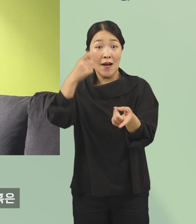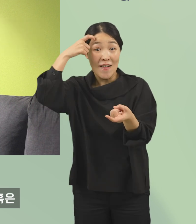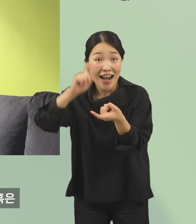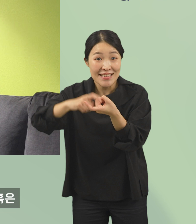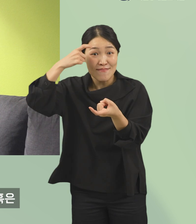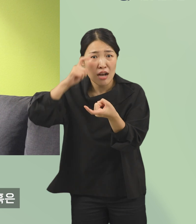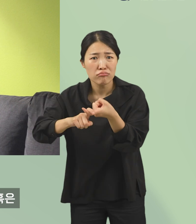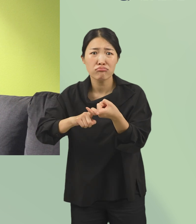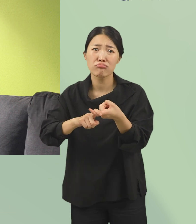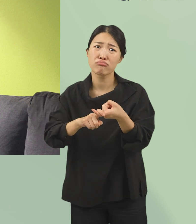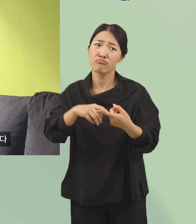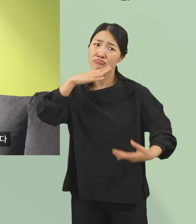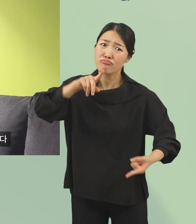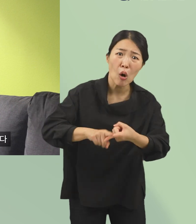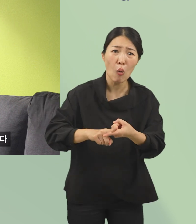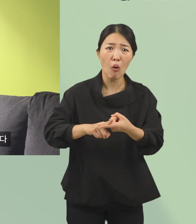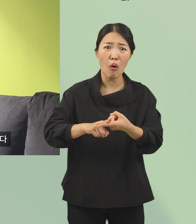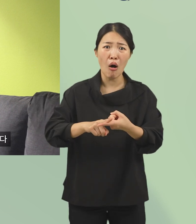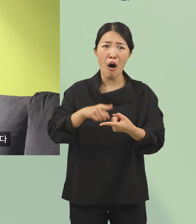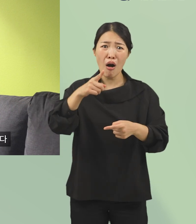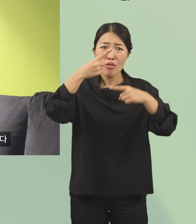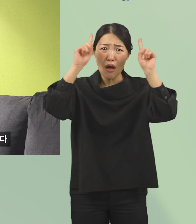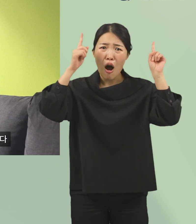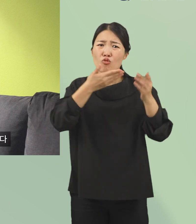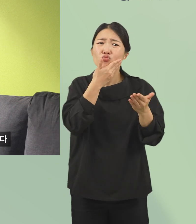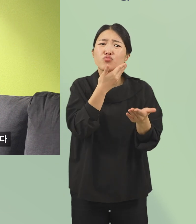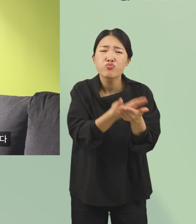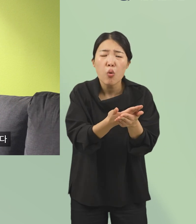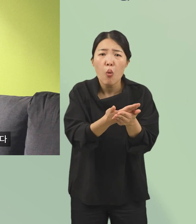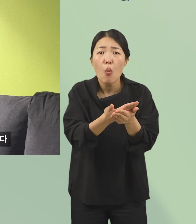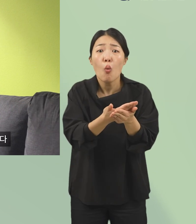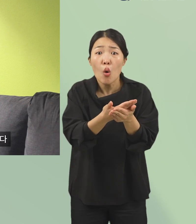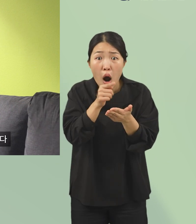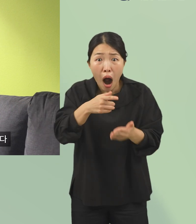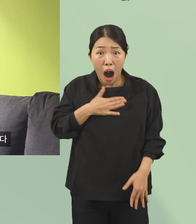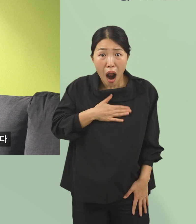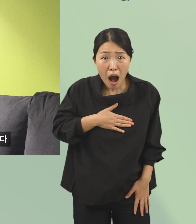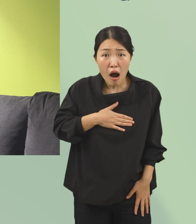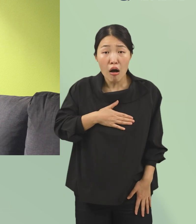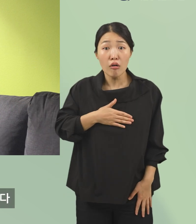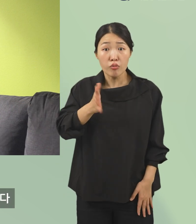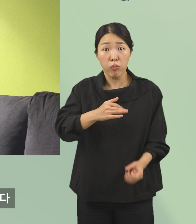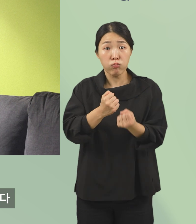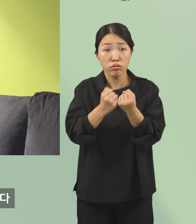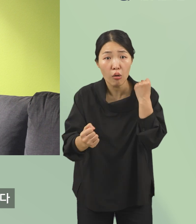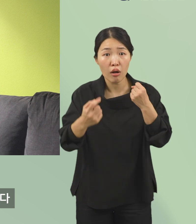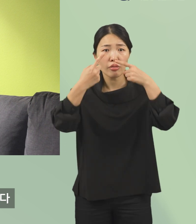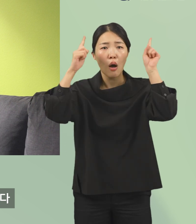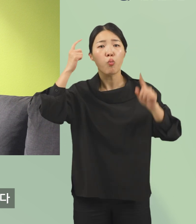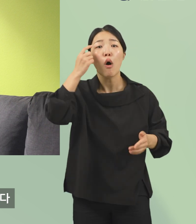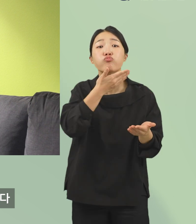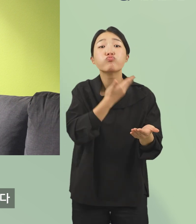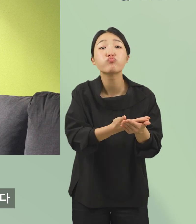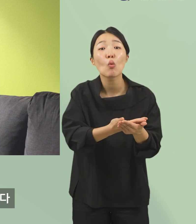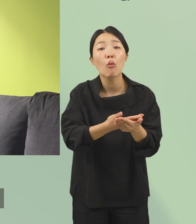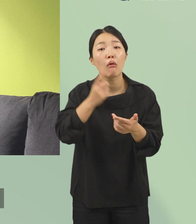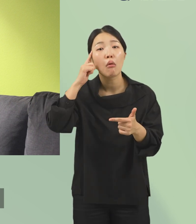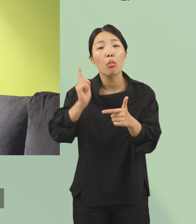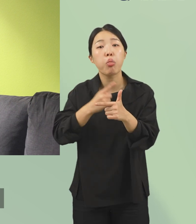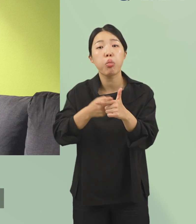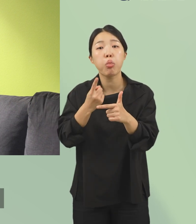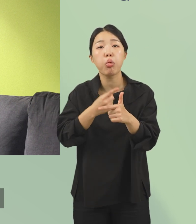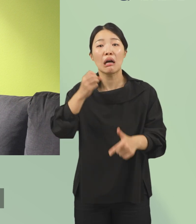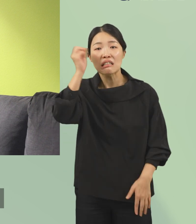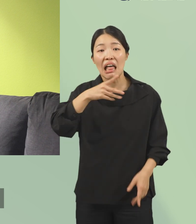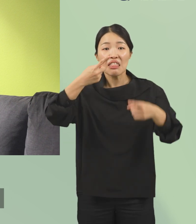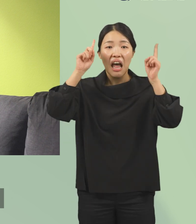그렇게까지 복잡한 이야기 혹은 제 생각에 충분히 정교한 이야기를 만들어내지 못한 측면이 있습니다. 그래서 그런 문제를 좀 이야기해야 한다라는